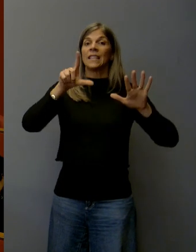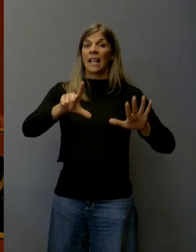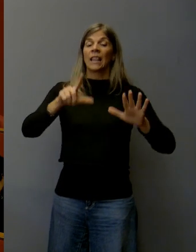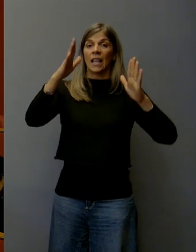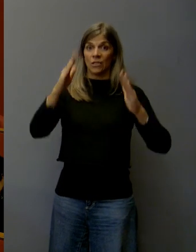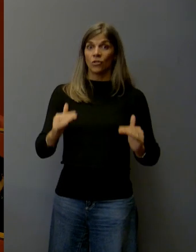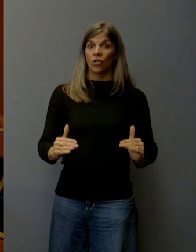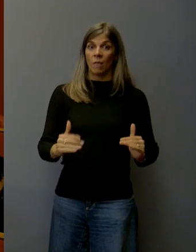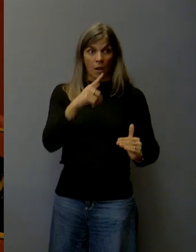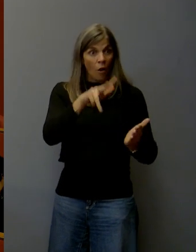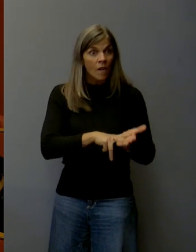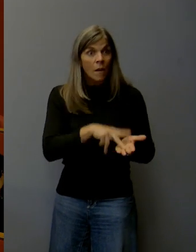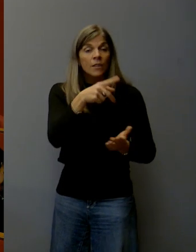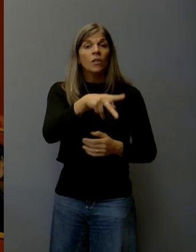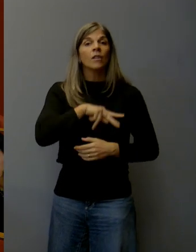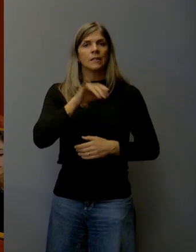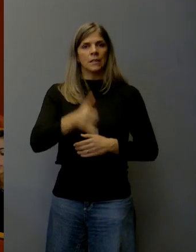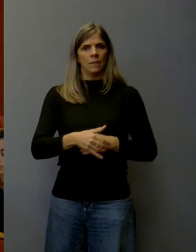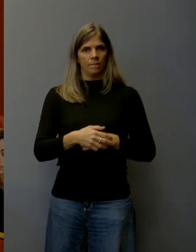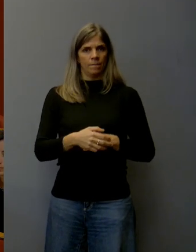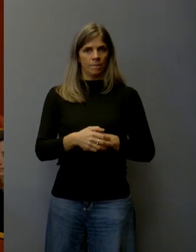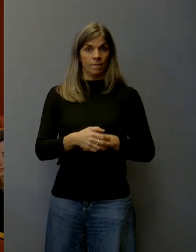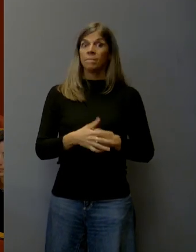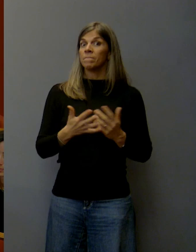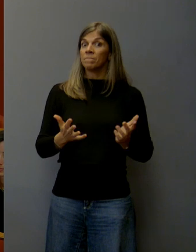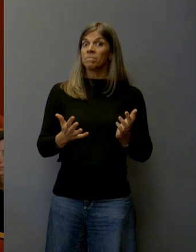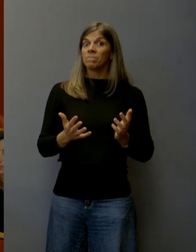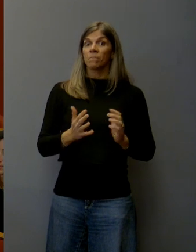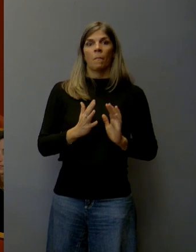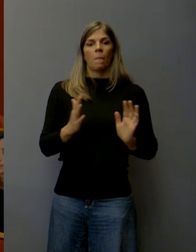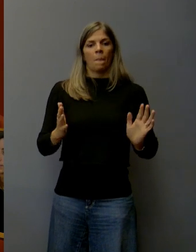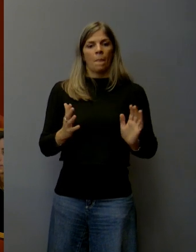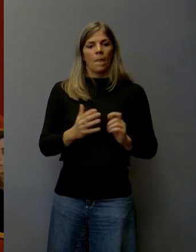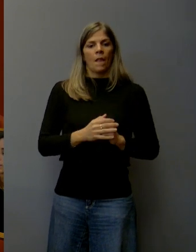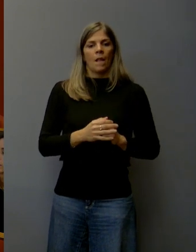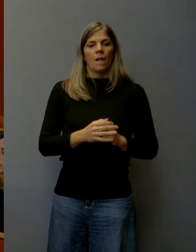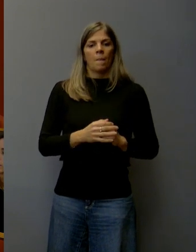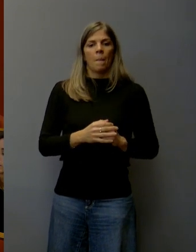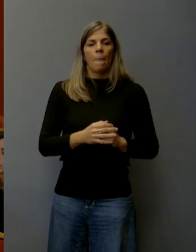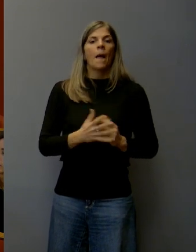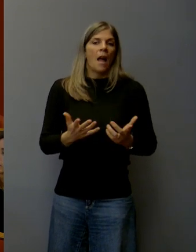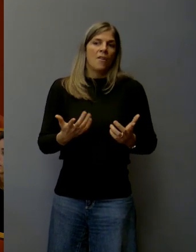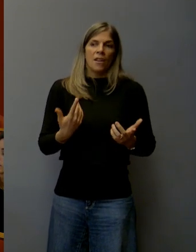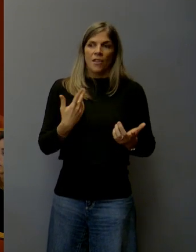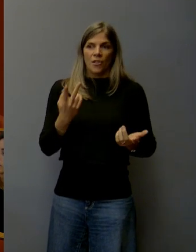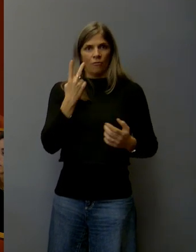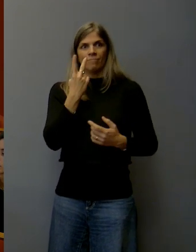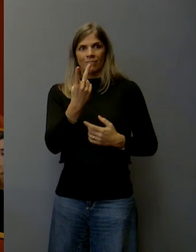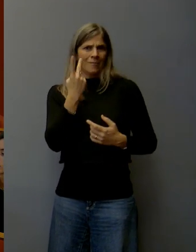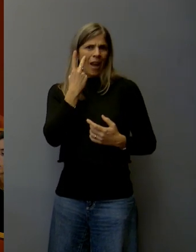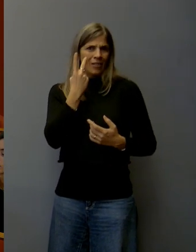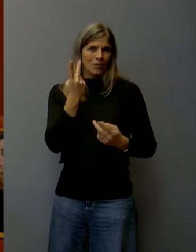e lei ha risposto affermativamente Volevo solo ribadire questo visto che ne ero stato protagonista diciamo per un